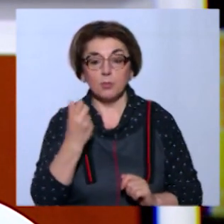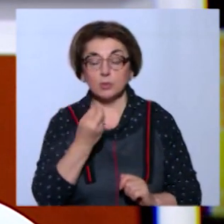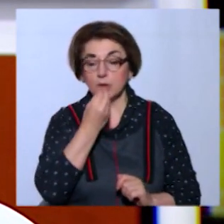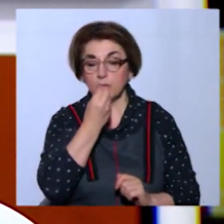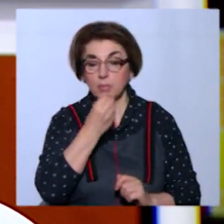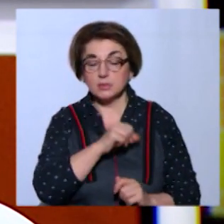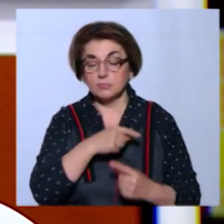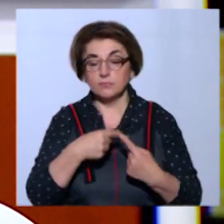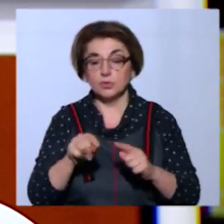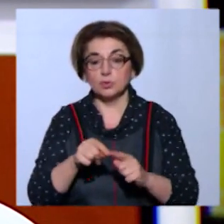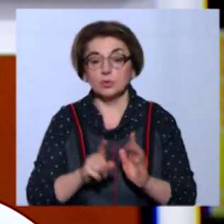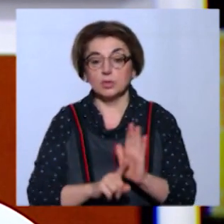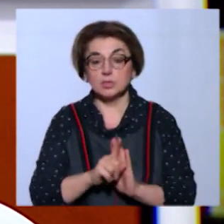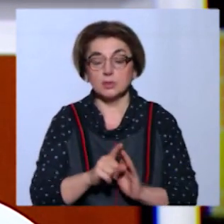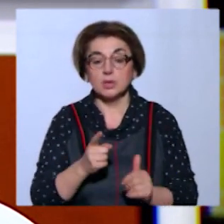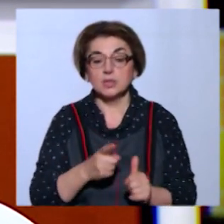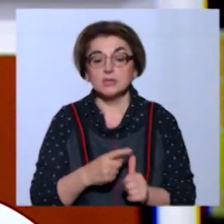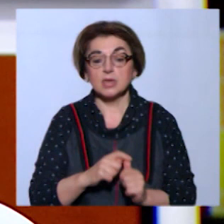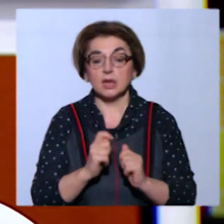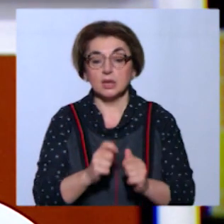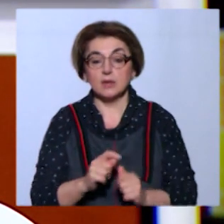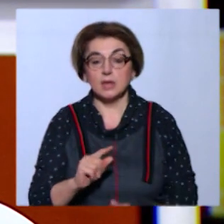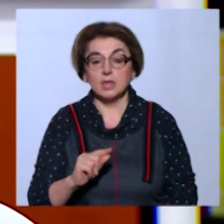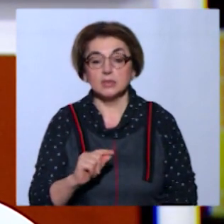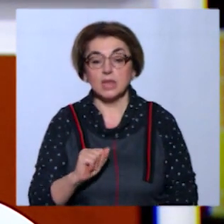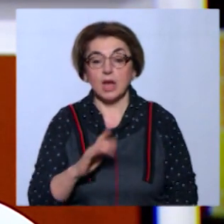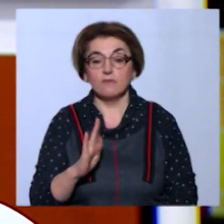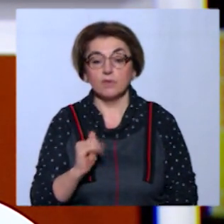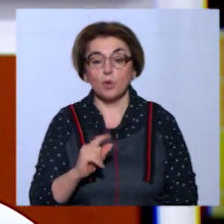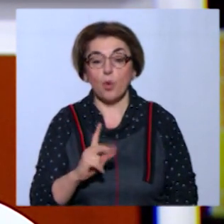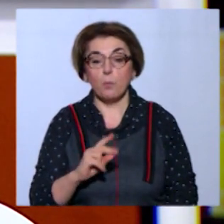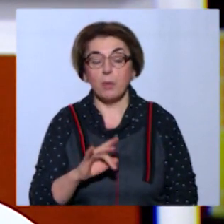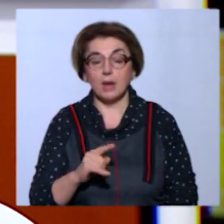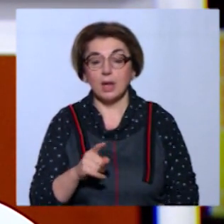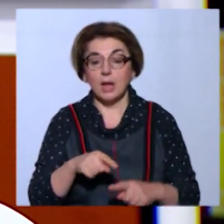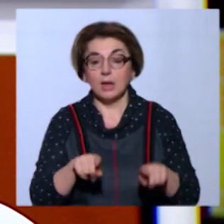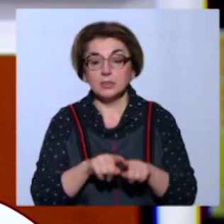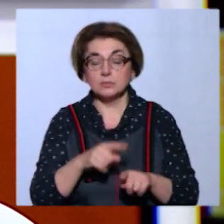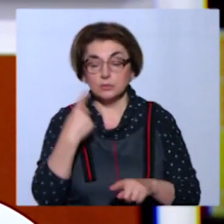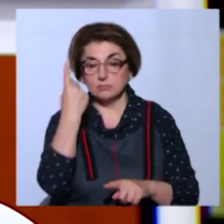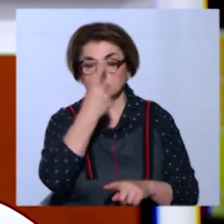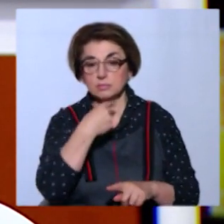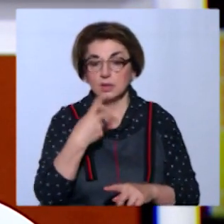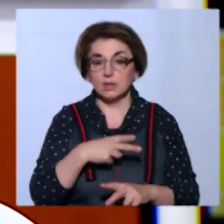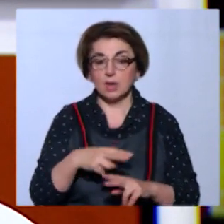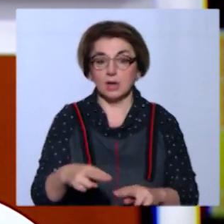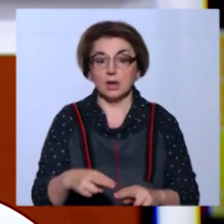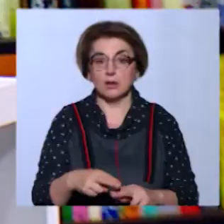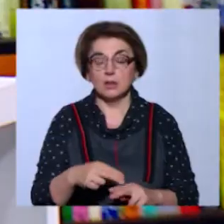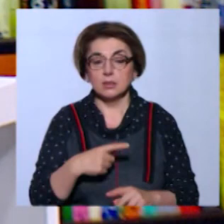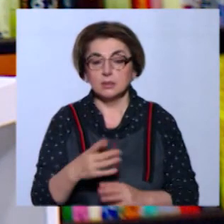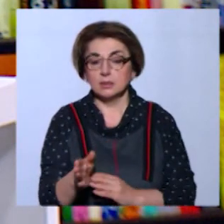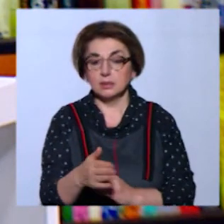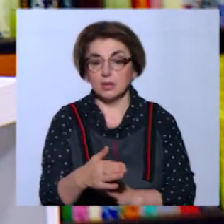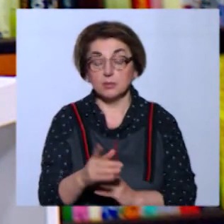თავკომბალა ეწოდება. თავკომბალა მცენარეული საკვებით იკვებება და გარეგნულად ძალიან გავს თევზს